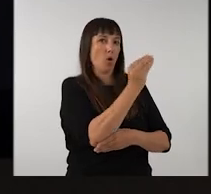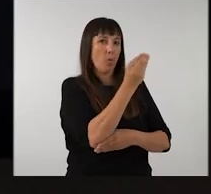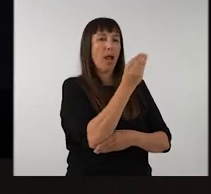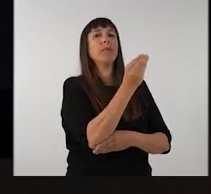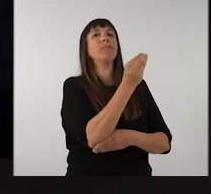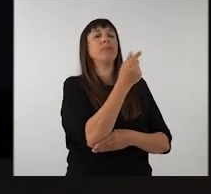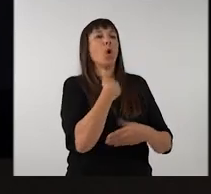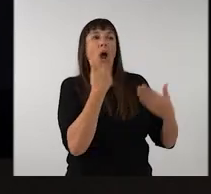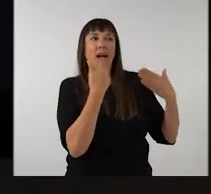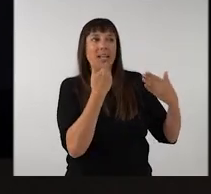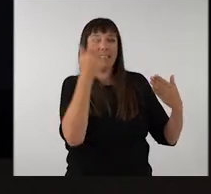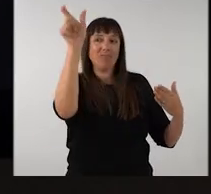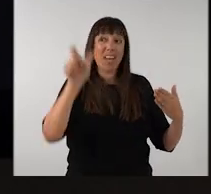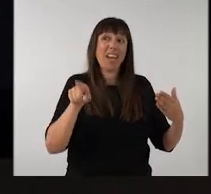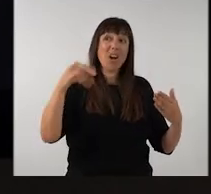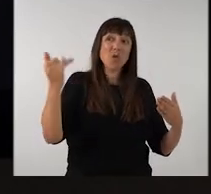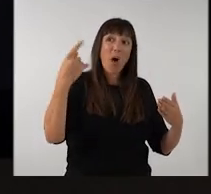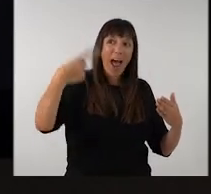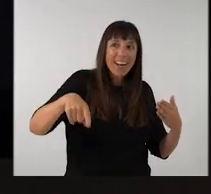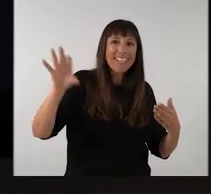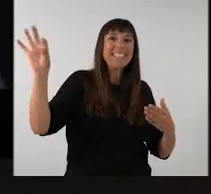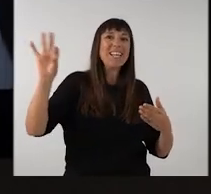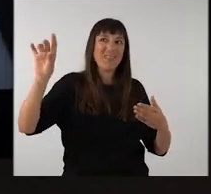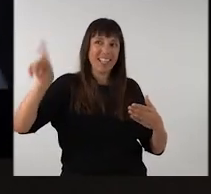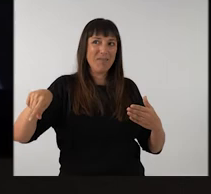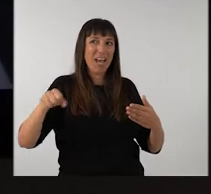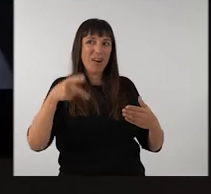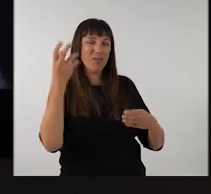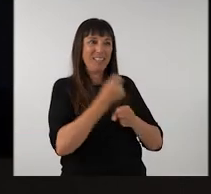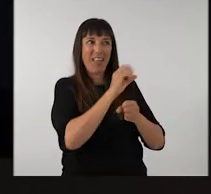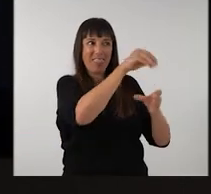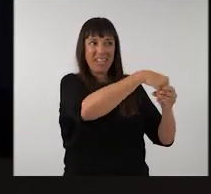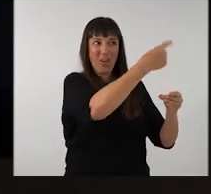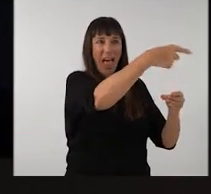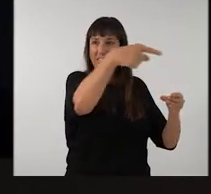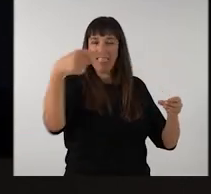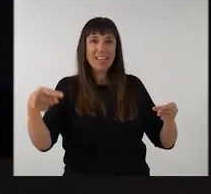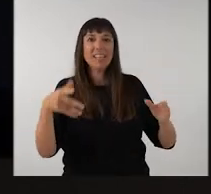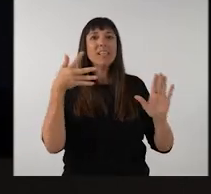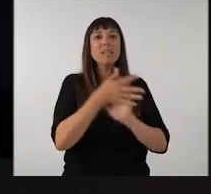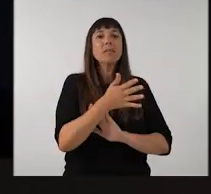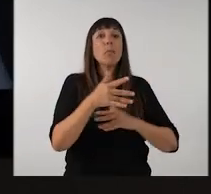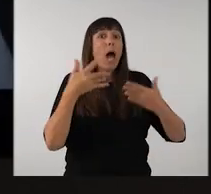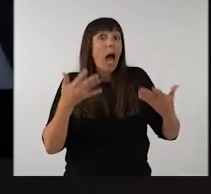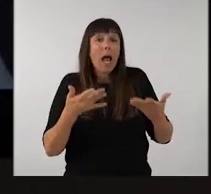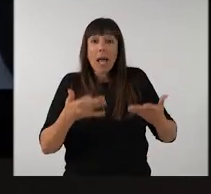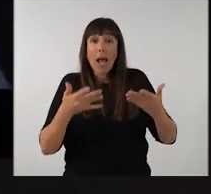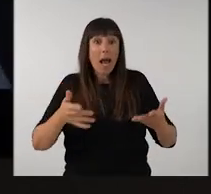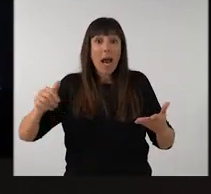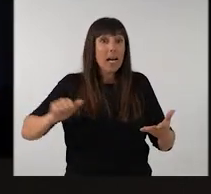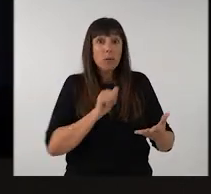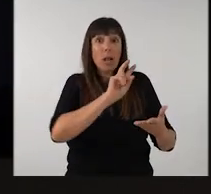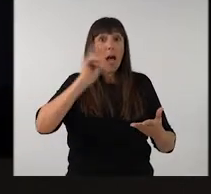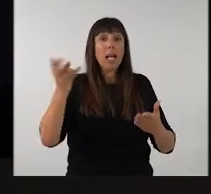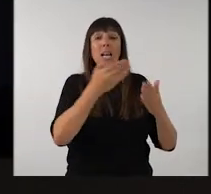Veig que el Joan Fontcoberta està per aquí i la Silvi i alguns altres residents perquè ara, per exemple,